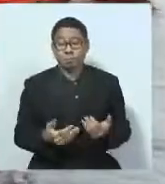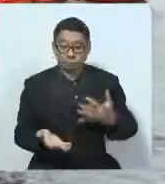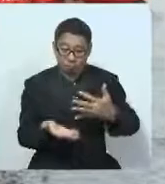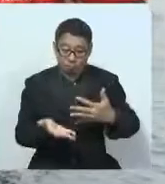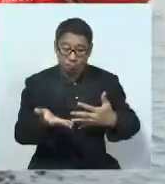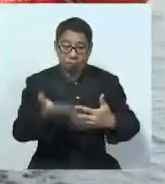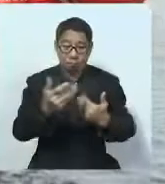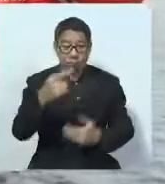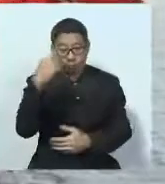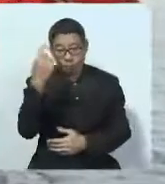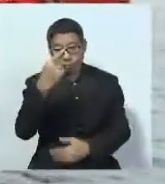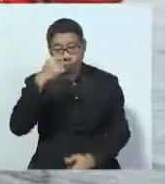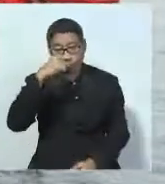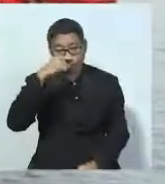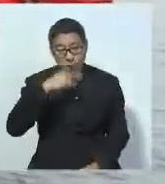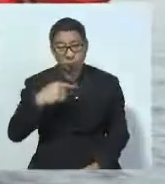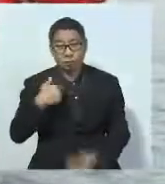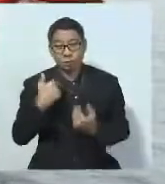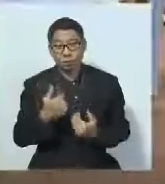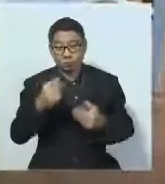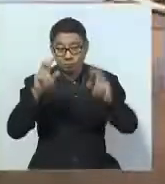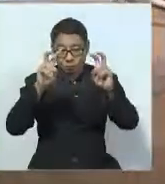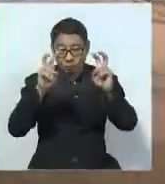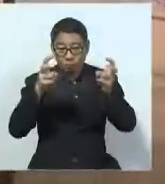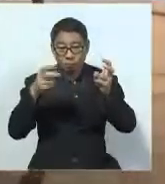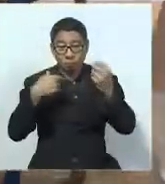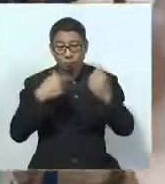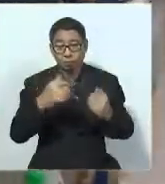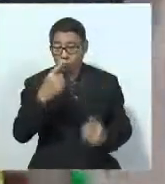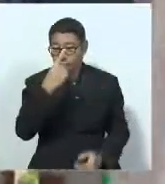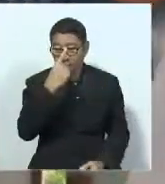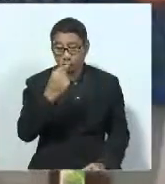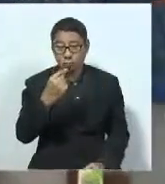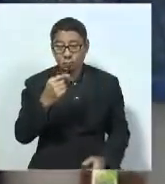ยกระดับเรื่องของการท่องเที่ยวบ้านเราด้วยนะคะ แล้วก็ประเด็นหนึ่งคือต่าง